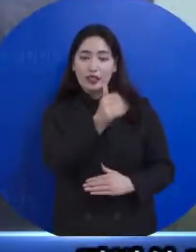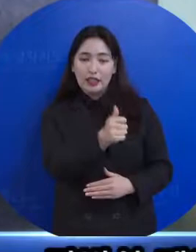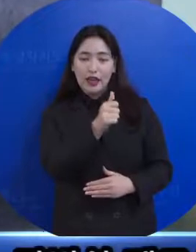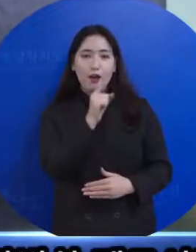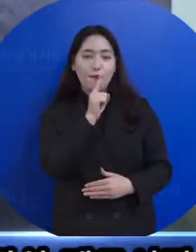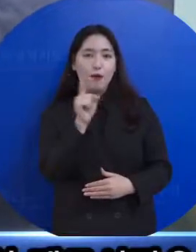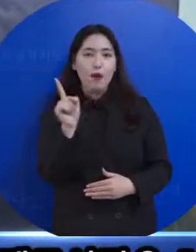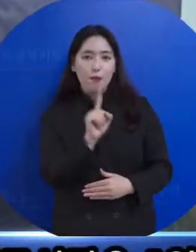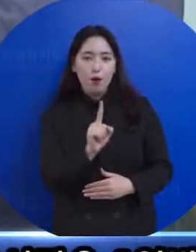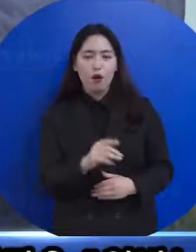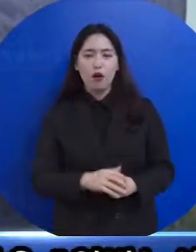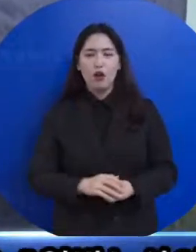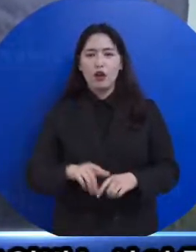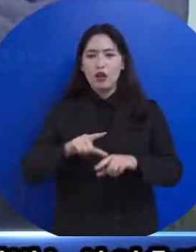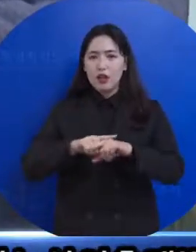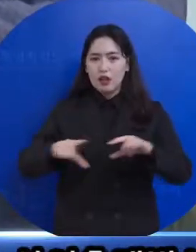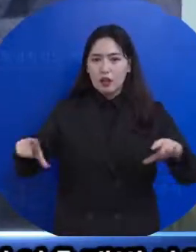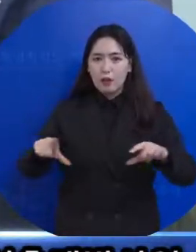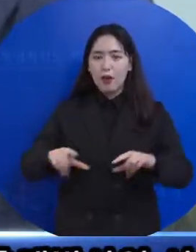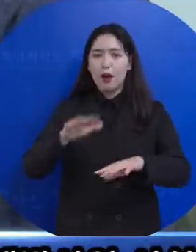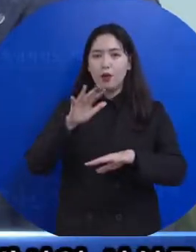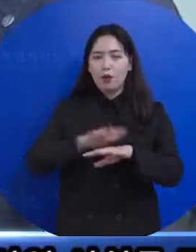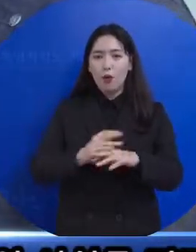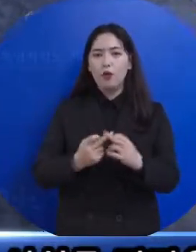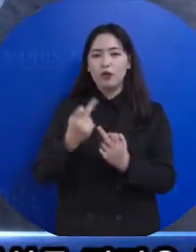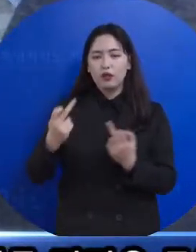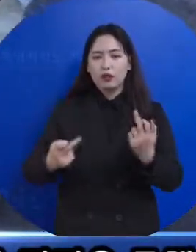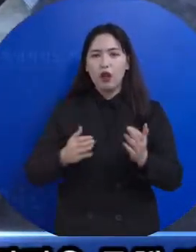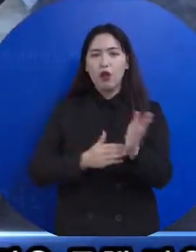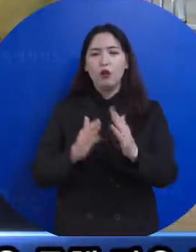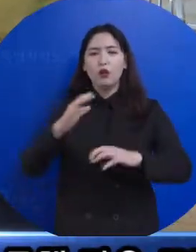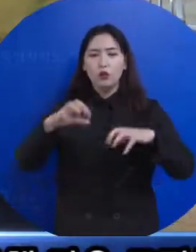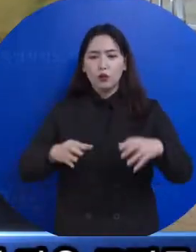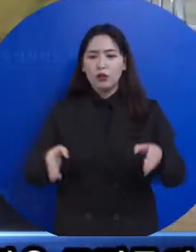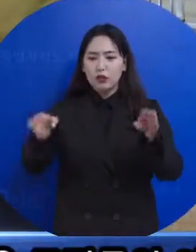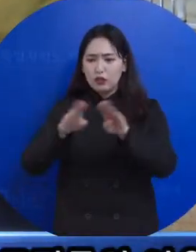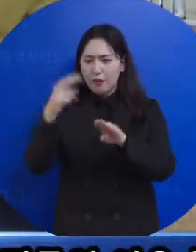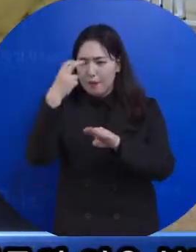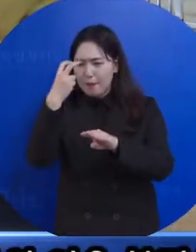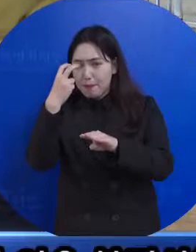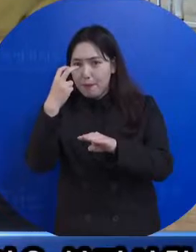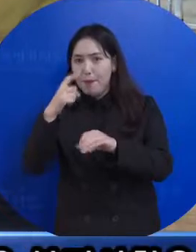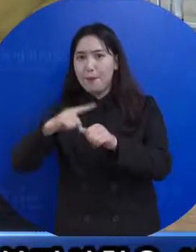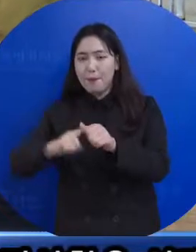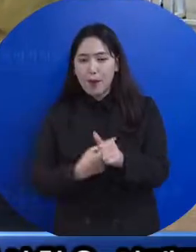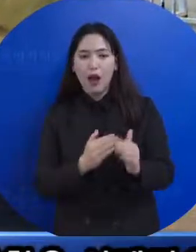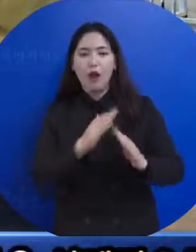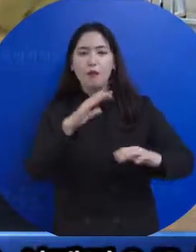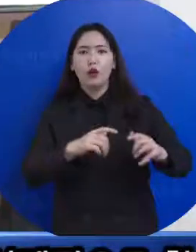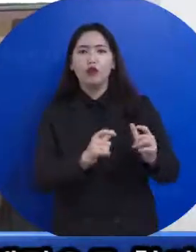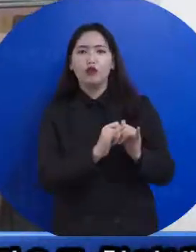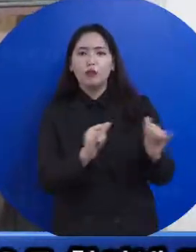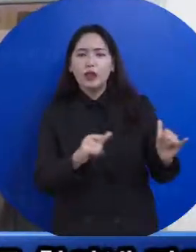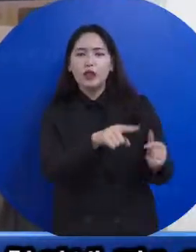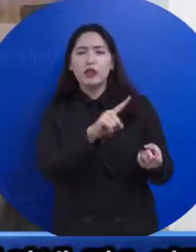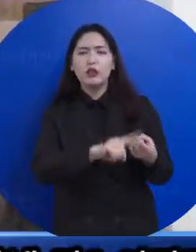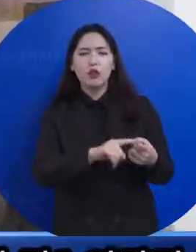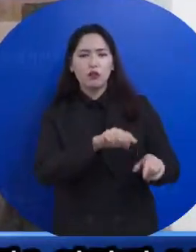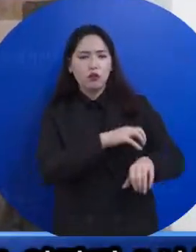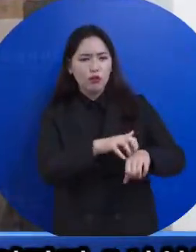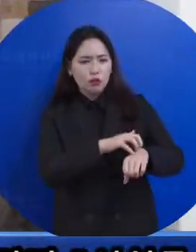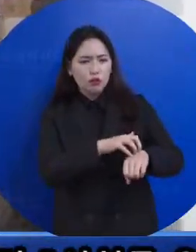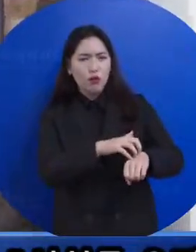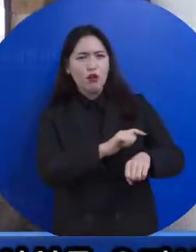강병삼 제주시장은 일반 농산 어촌 개발 사업 시설물 점검을 통해 마을 주민들의 이용 불편